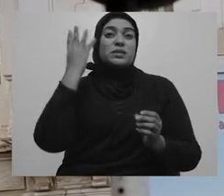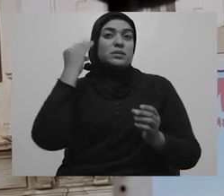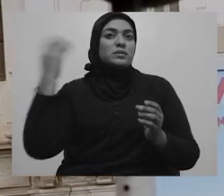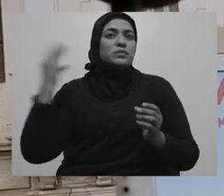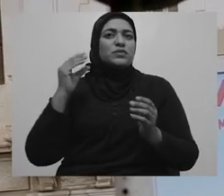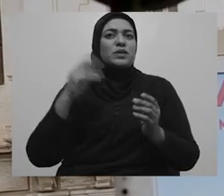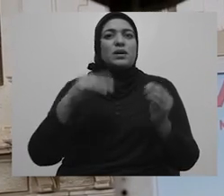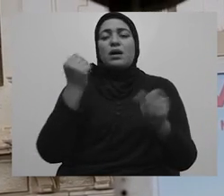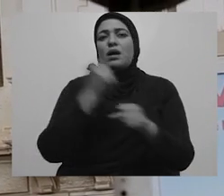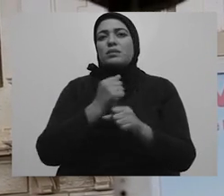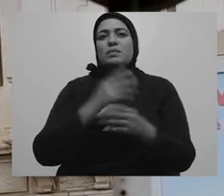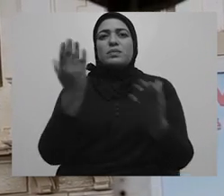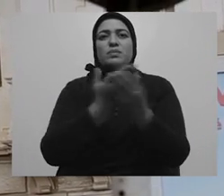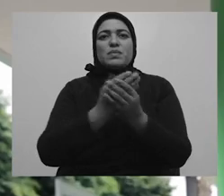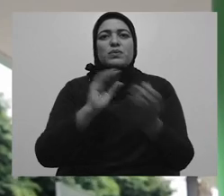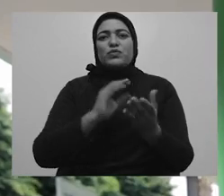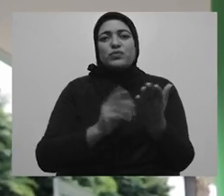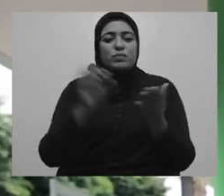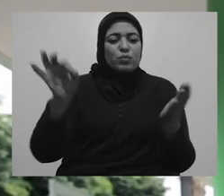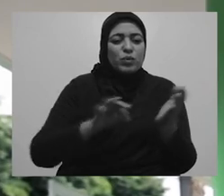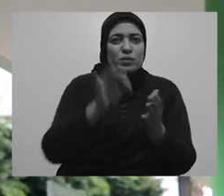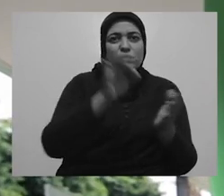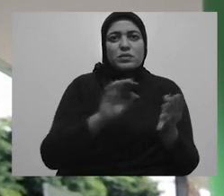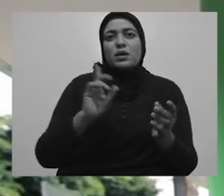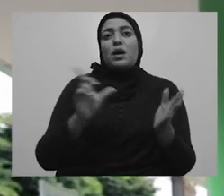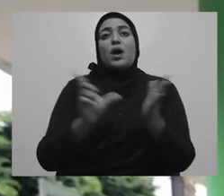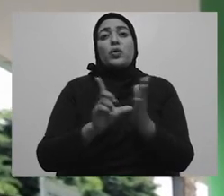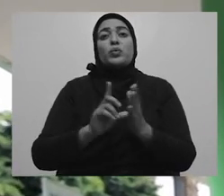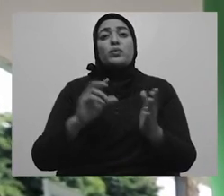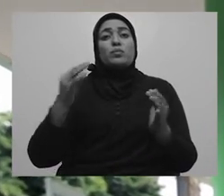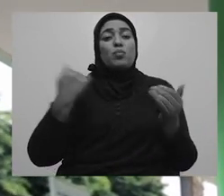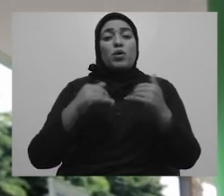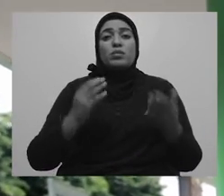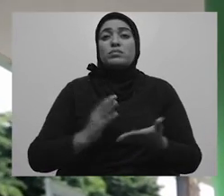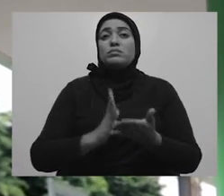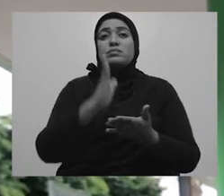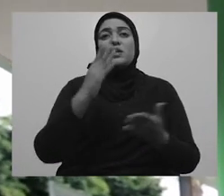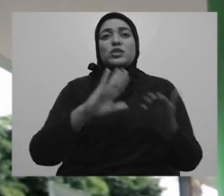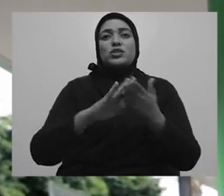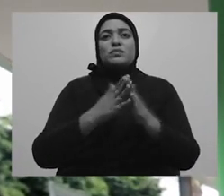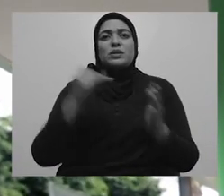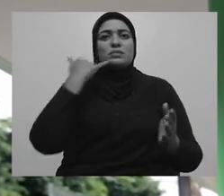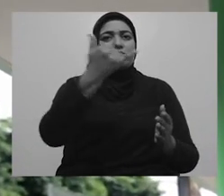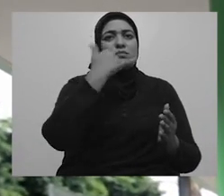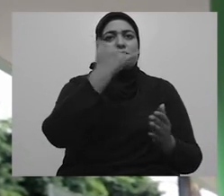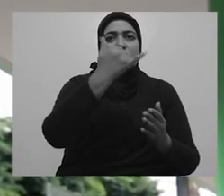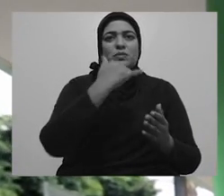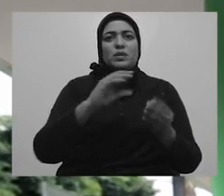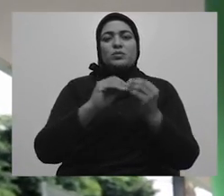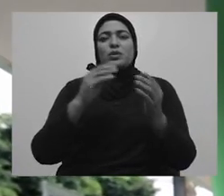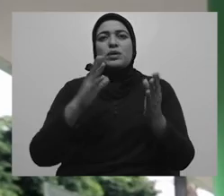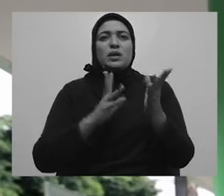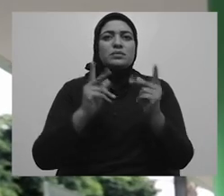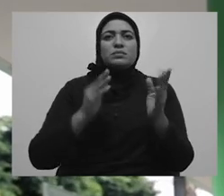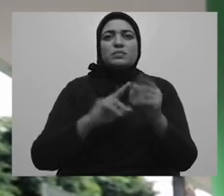usagers. C'est une réalité que la société œuvre toujours de la changer. Et c'est pour cette raison